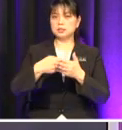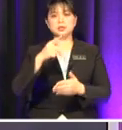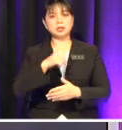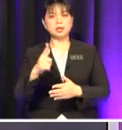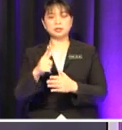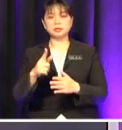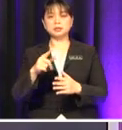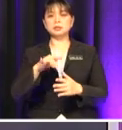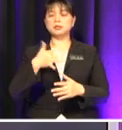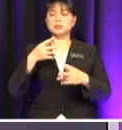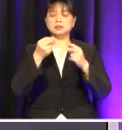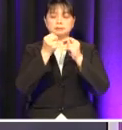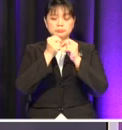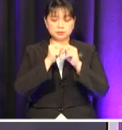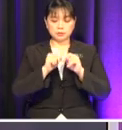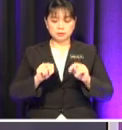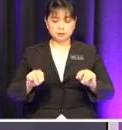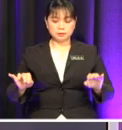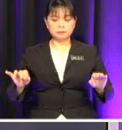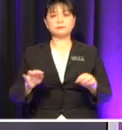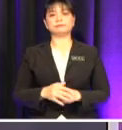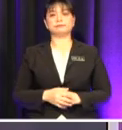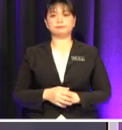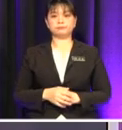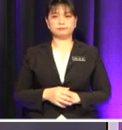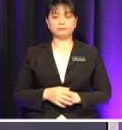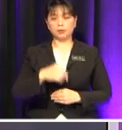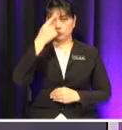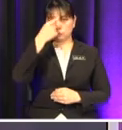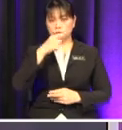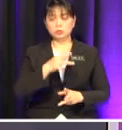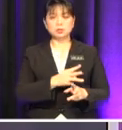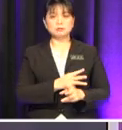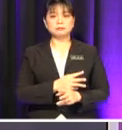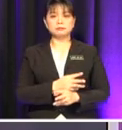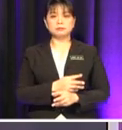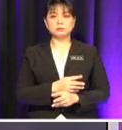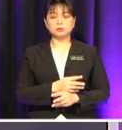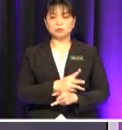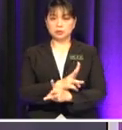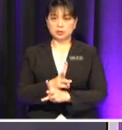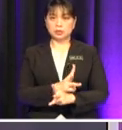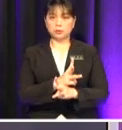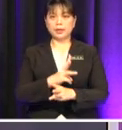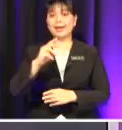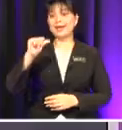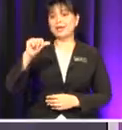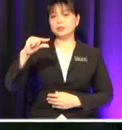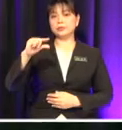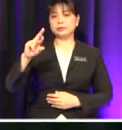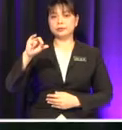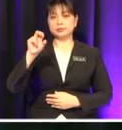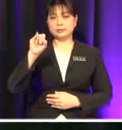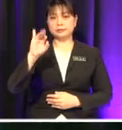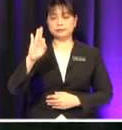untuk ke apa tuh untuk mengamalkan yang agresif itu dalam masa yang singkat